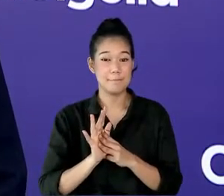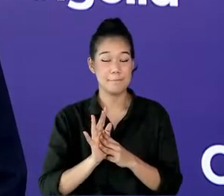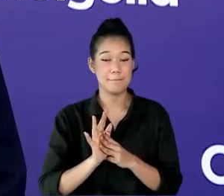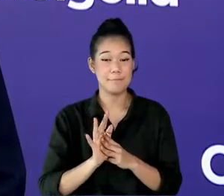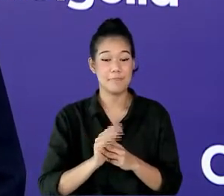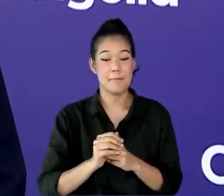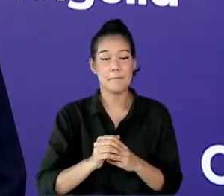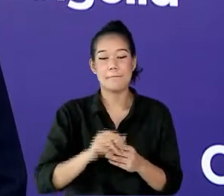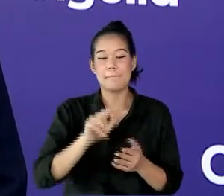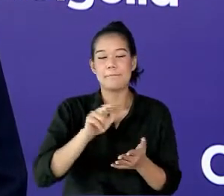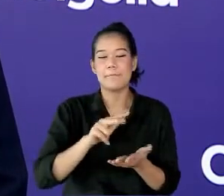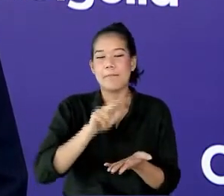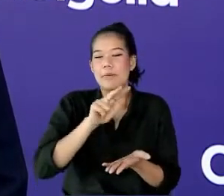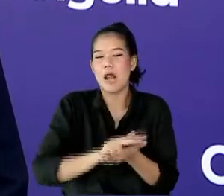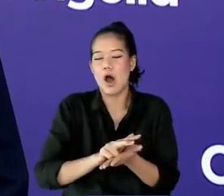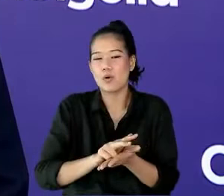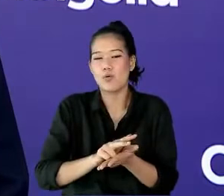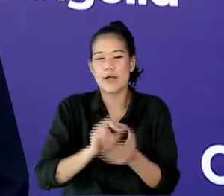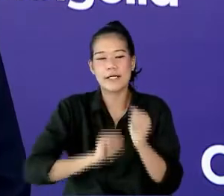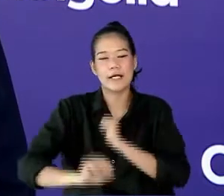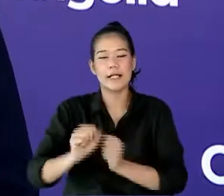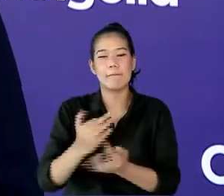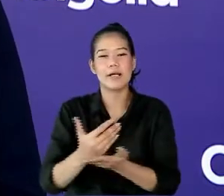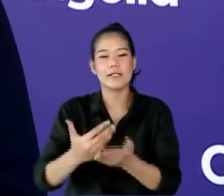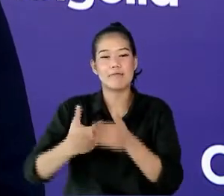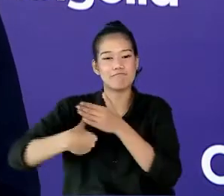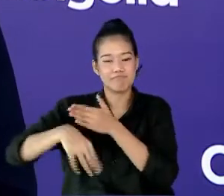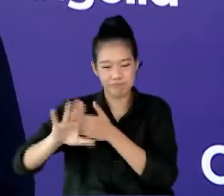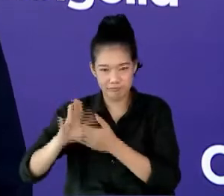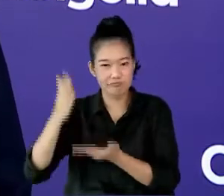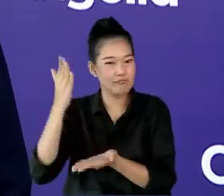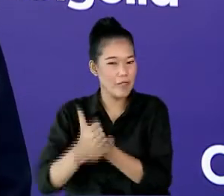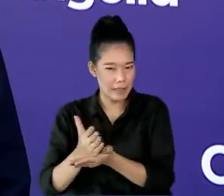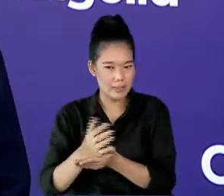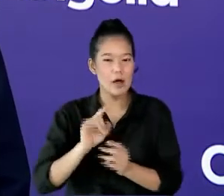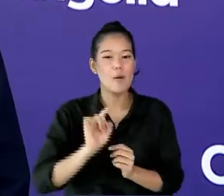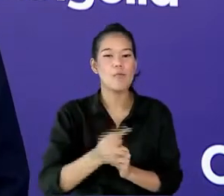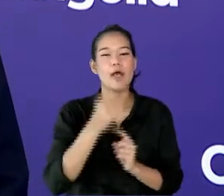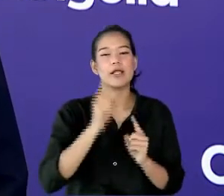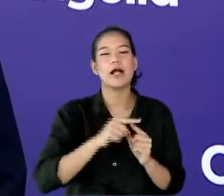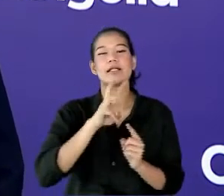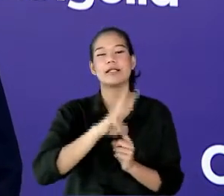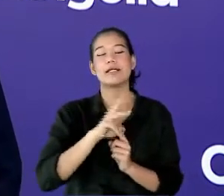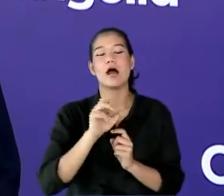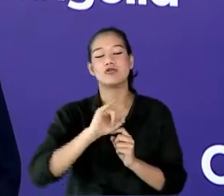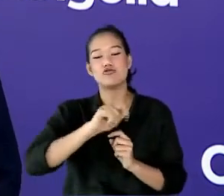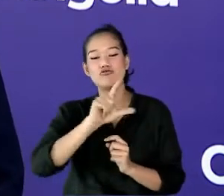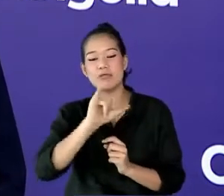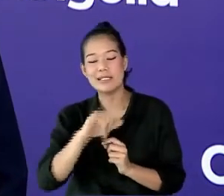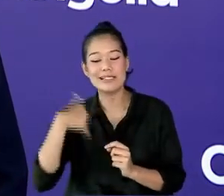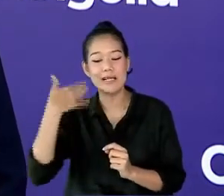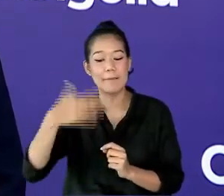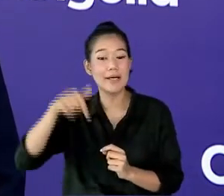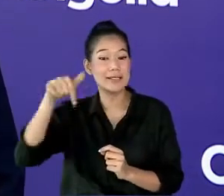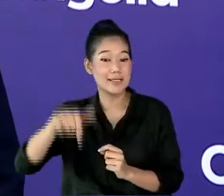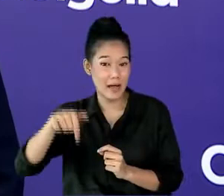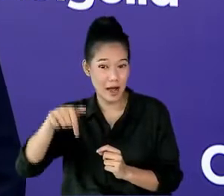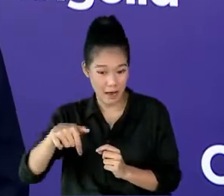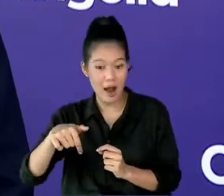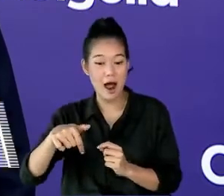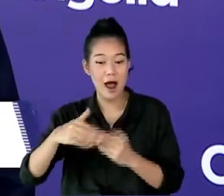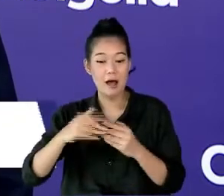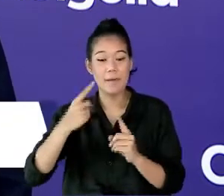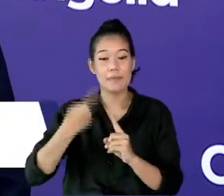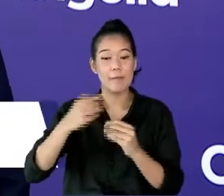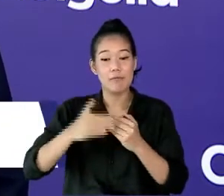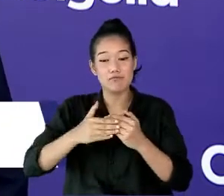dengan istilah PPKM, darurat mulai tanggal 3 Juli, sampai hari ini yang kemudian